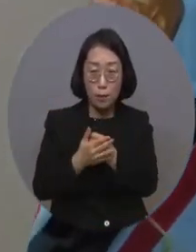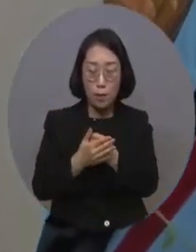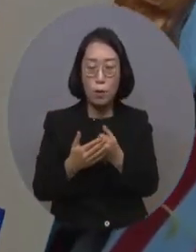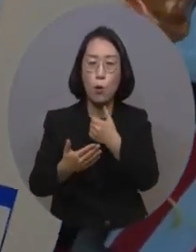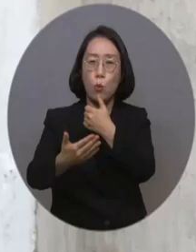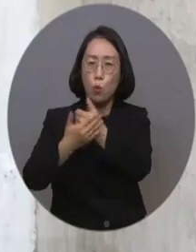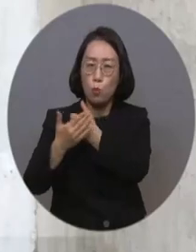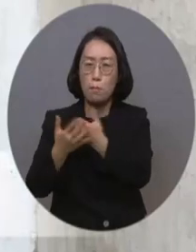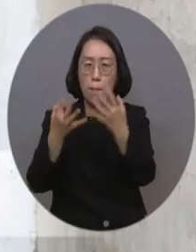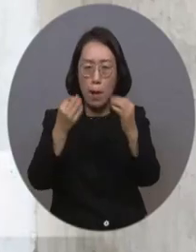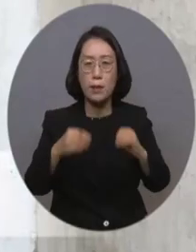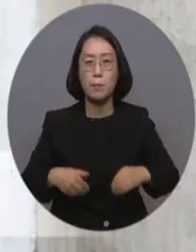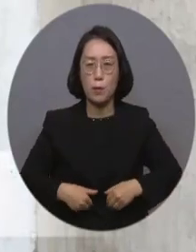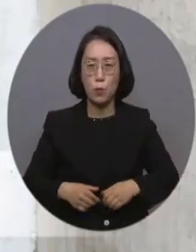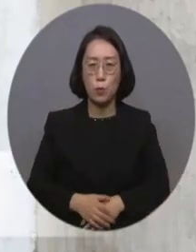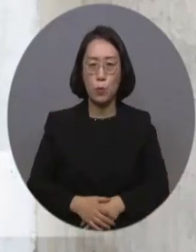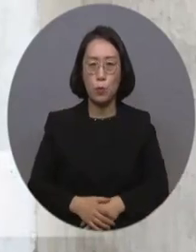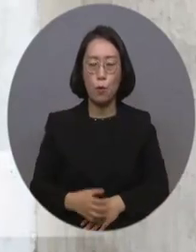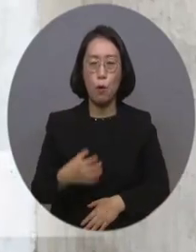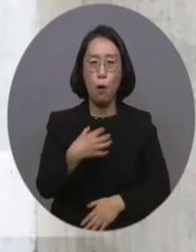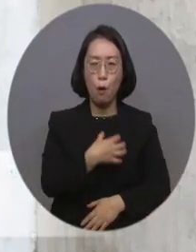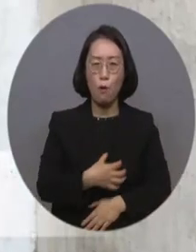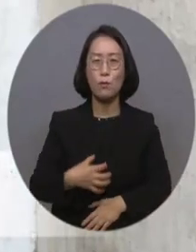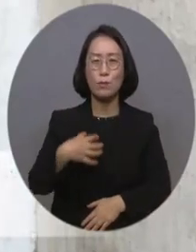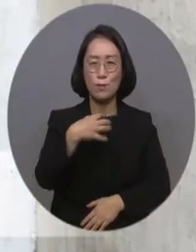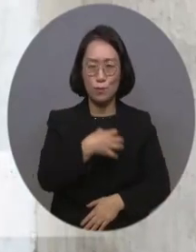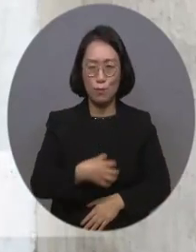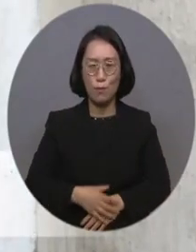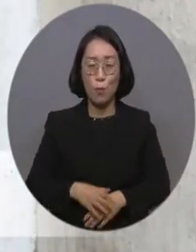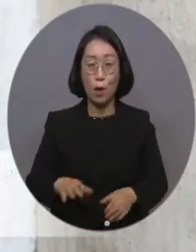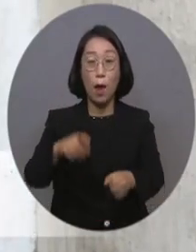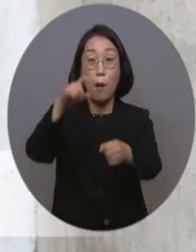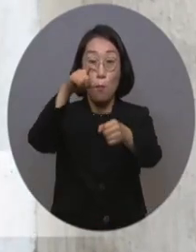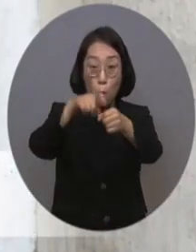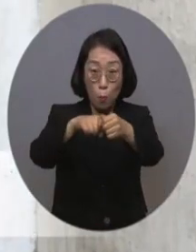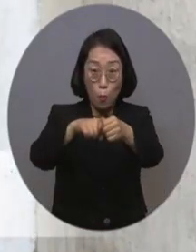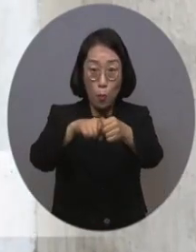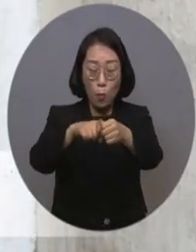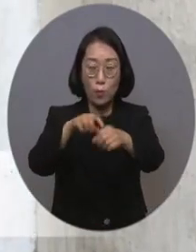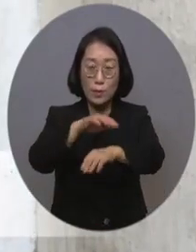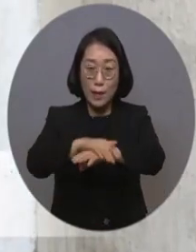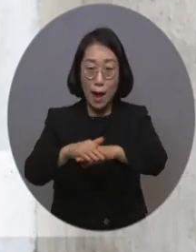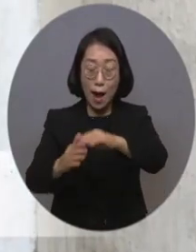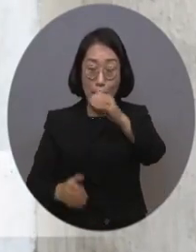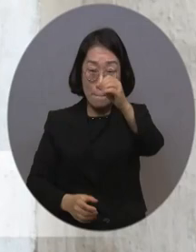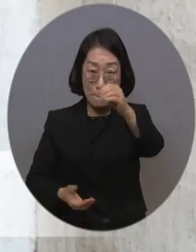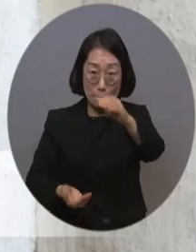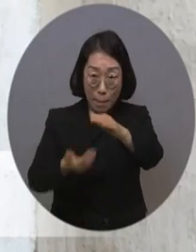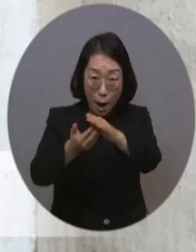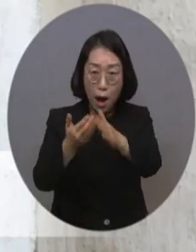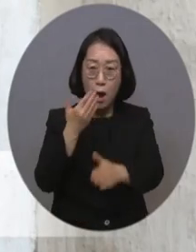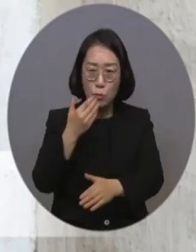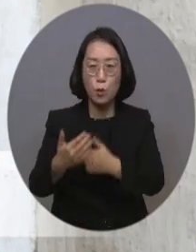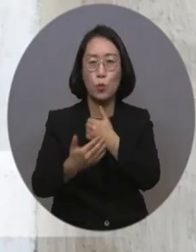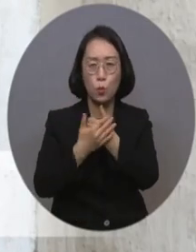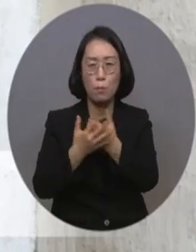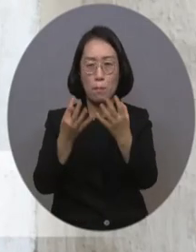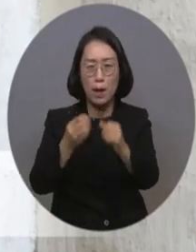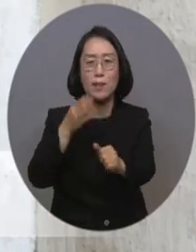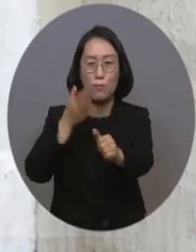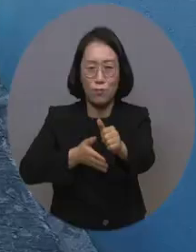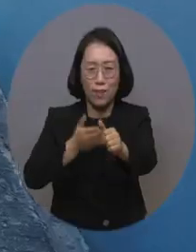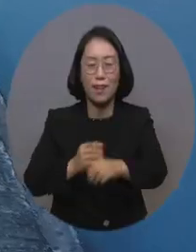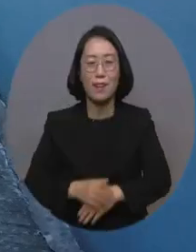도움을 필요로 합니다. 걱정이 많이 되는데 올해 목표치 도달할 수 있도록 많이 도와주시면